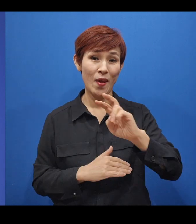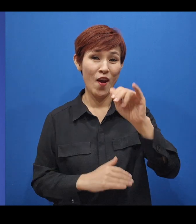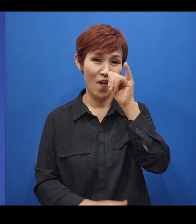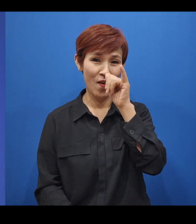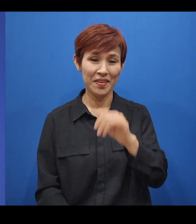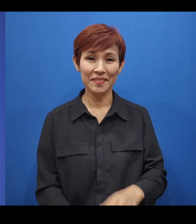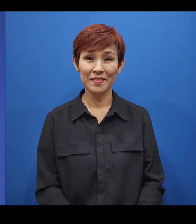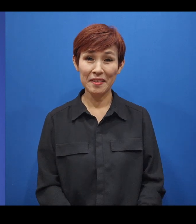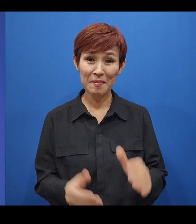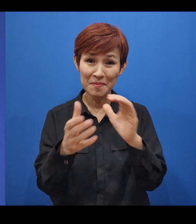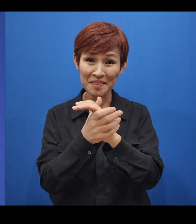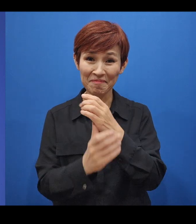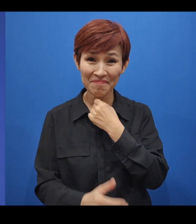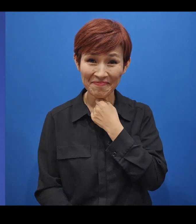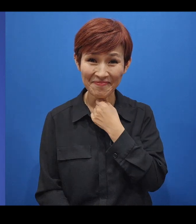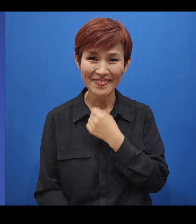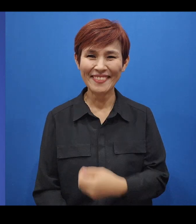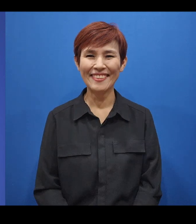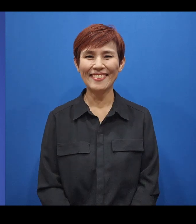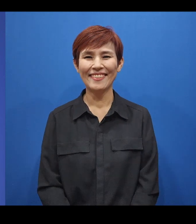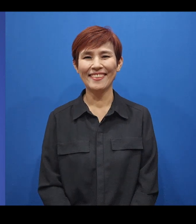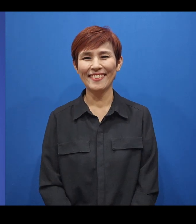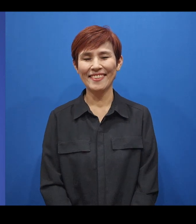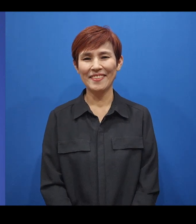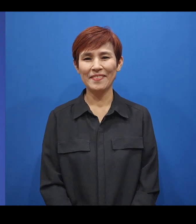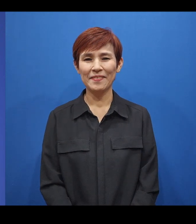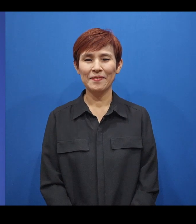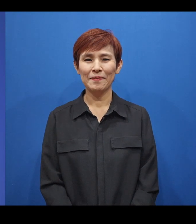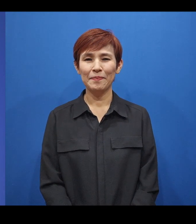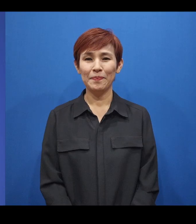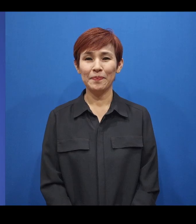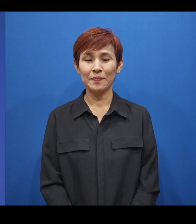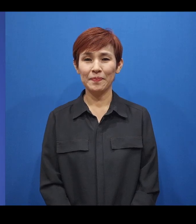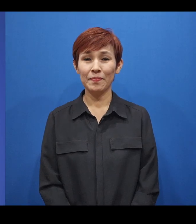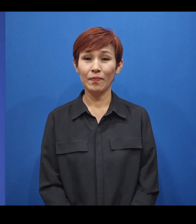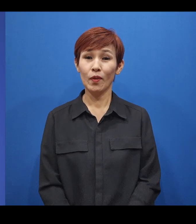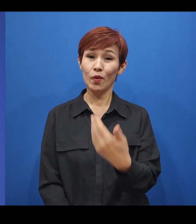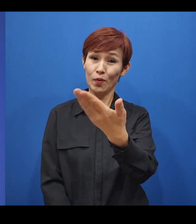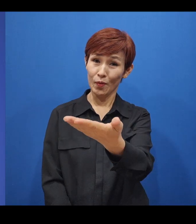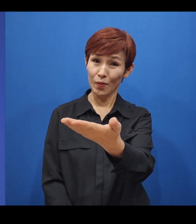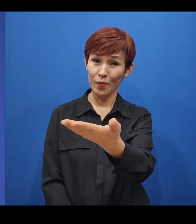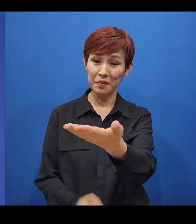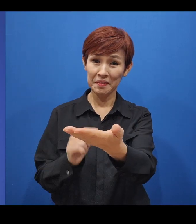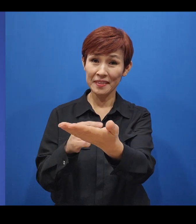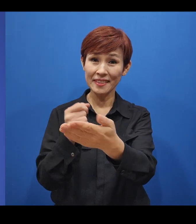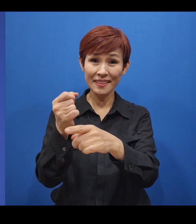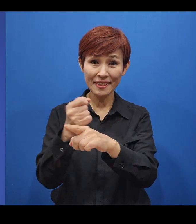아멘 하고 싶어집니다. 이 you는 예수님이 아니에요.